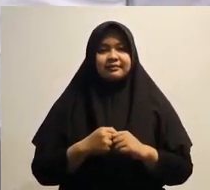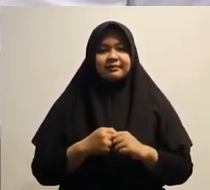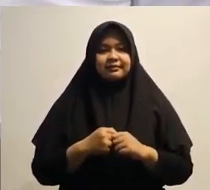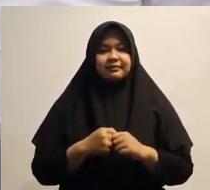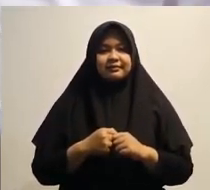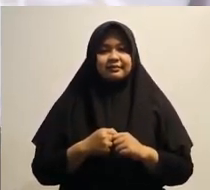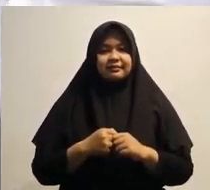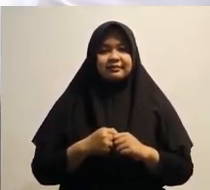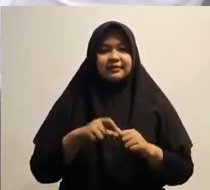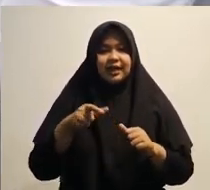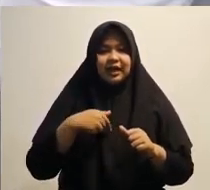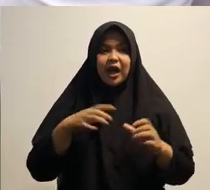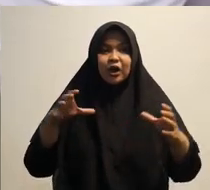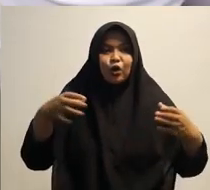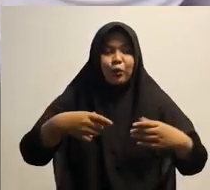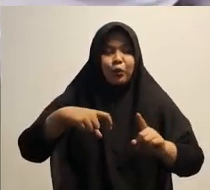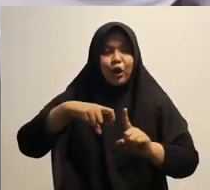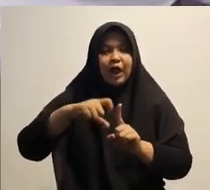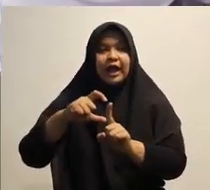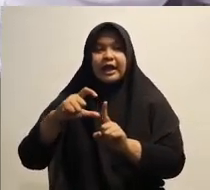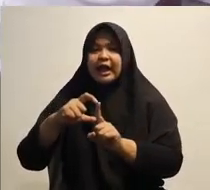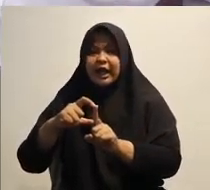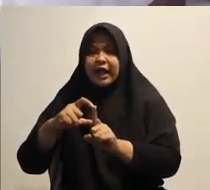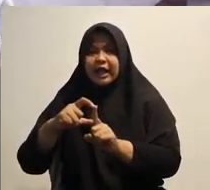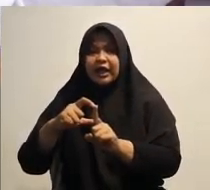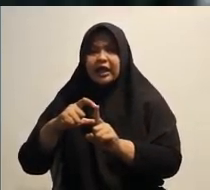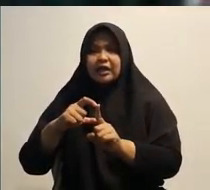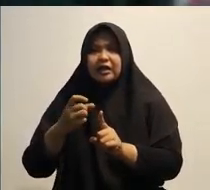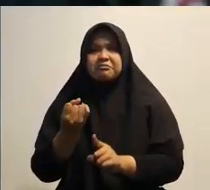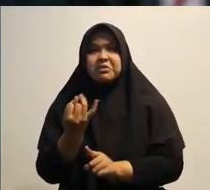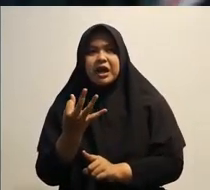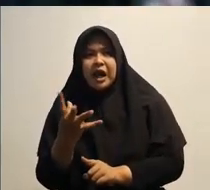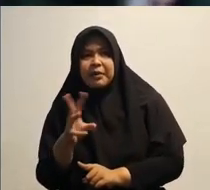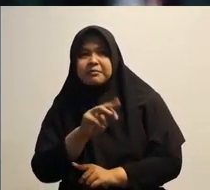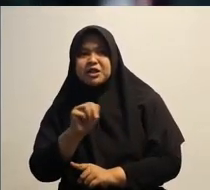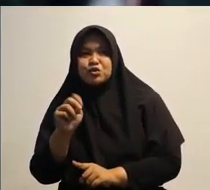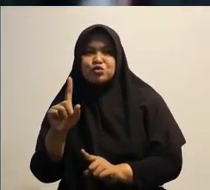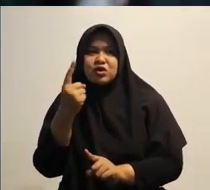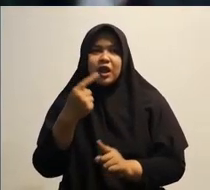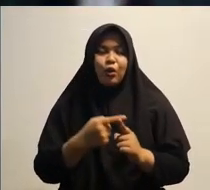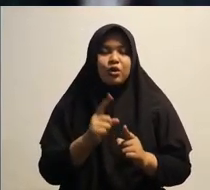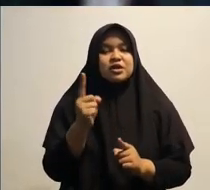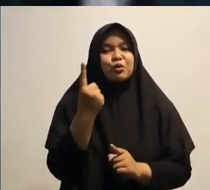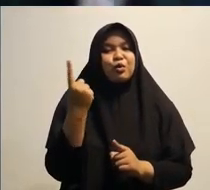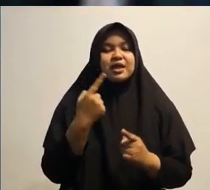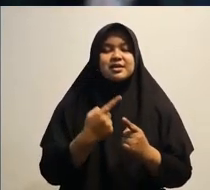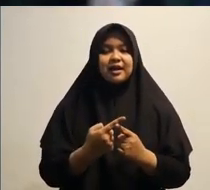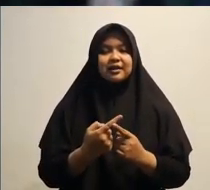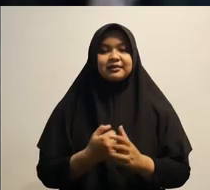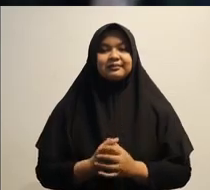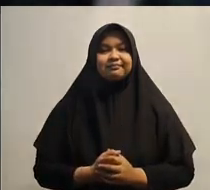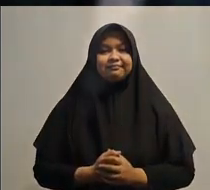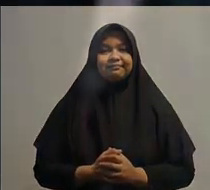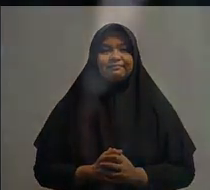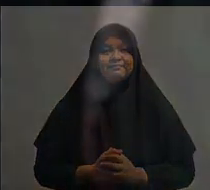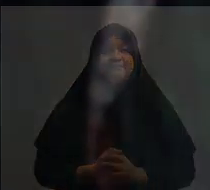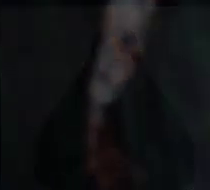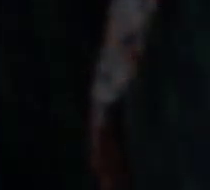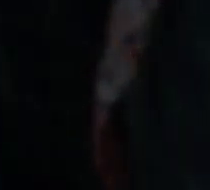biasa atau dari dalam? Dari luar juga ada, luar biasa. Iya. Jadi pesan dalam partai pesan gitu ya? Iya. Emang kumpulnya kan jadi berapa minggu sekali kok? Sebulan sekali.